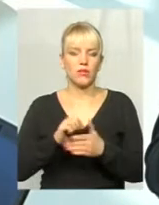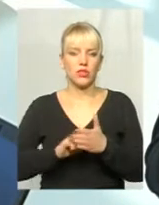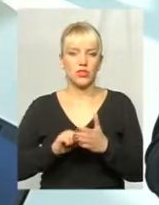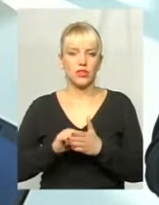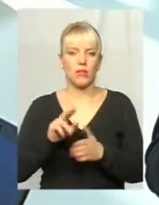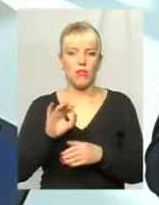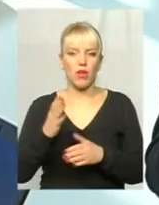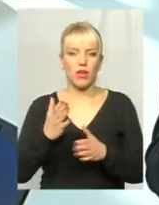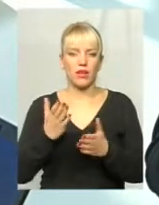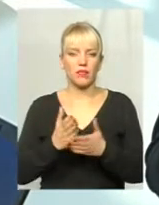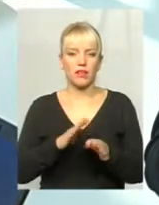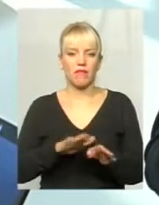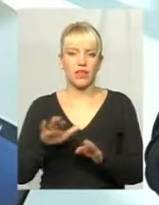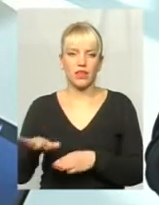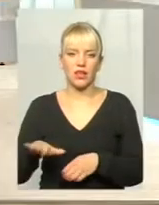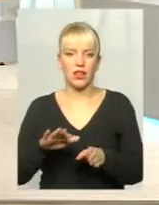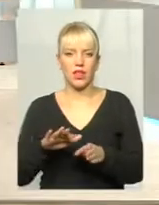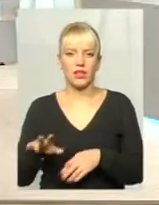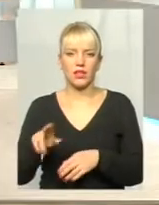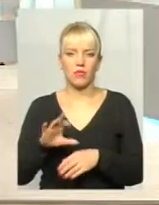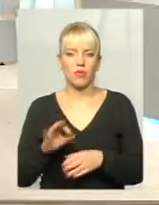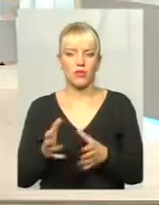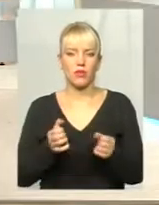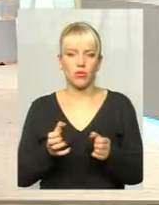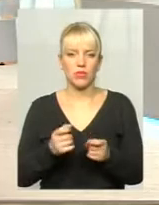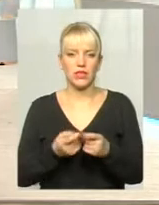йдуть відкладення по прийомці, це